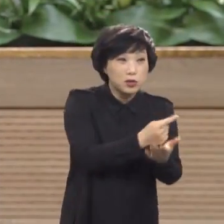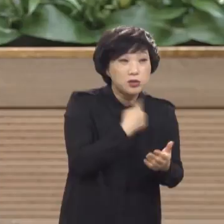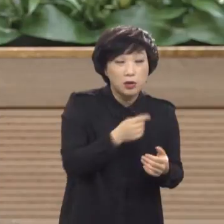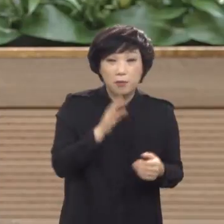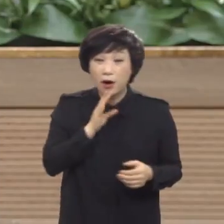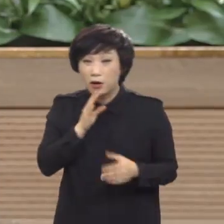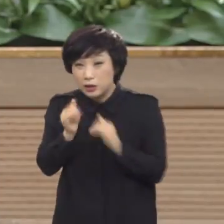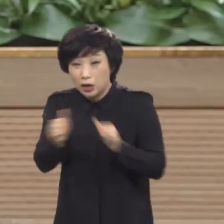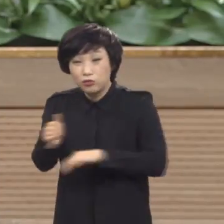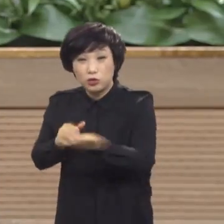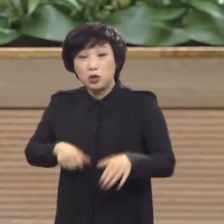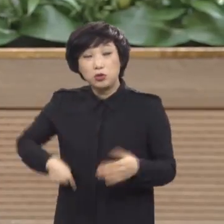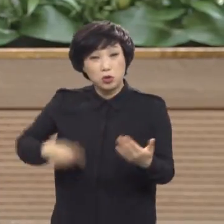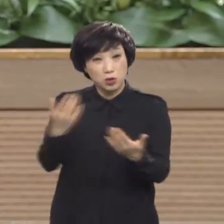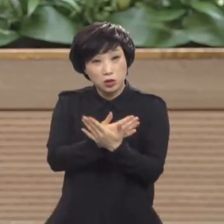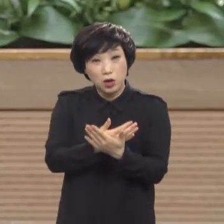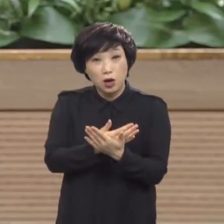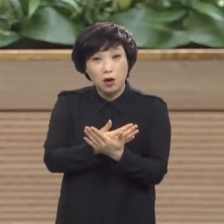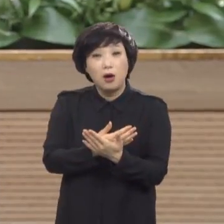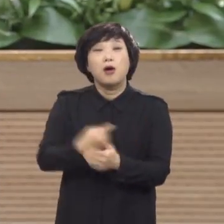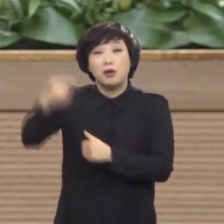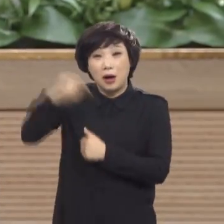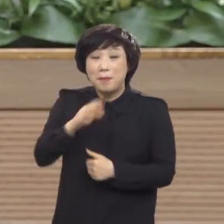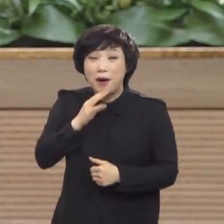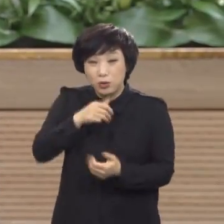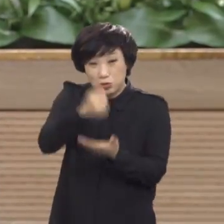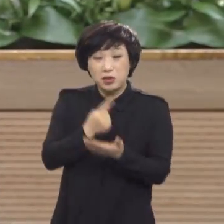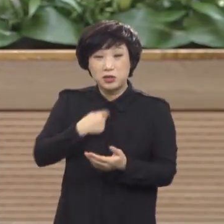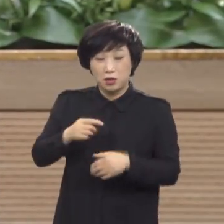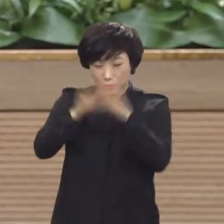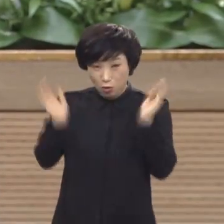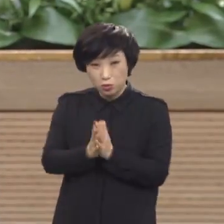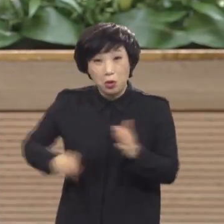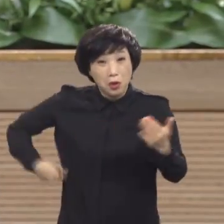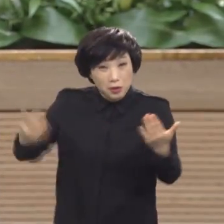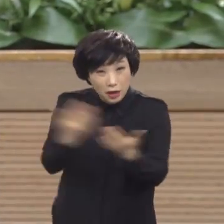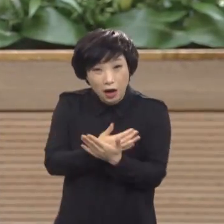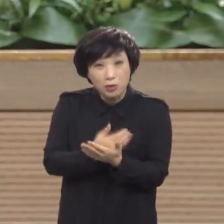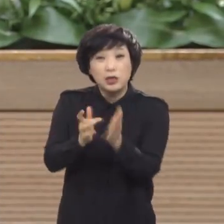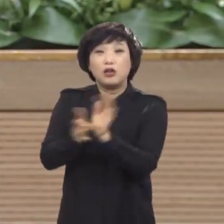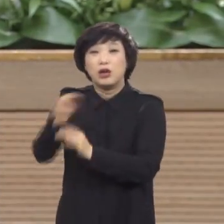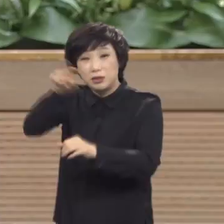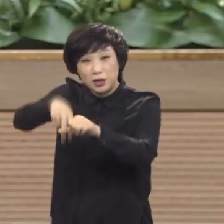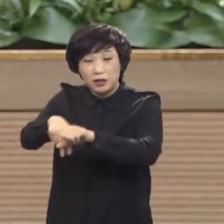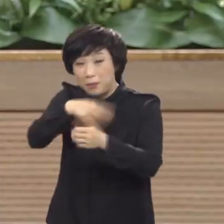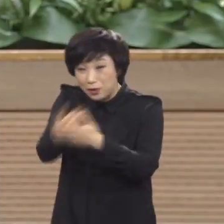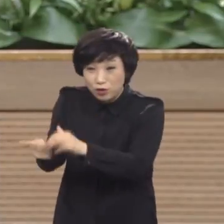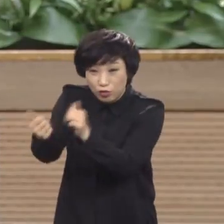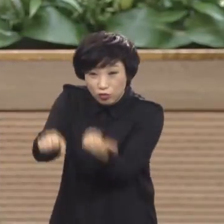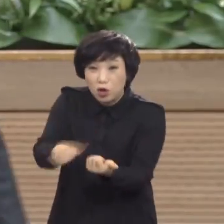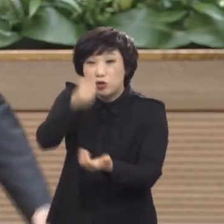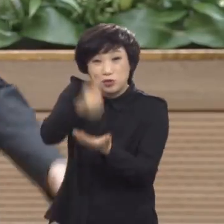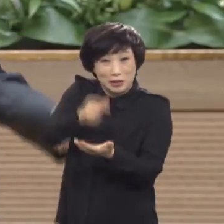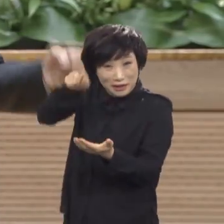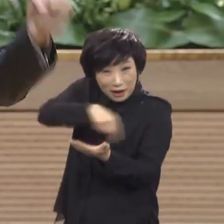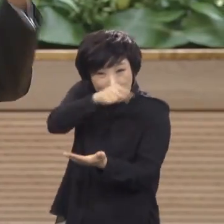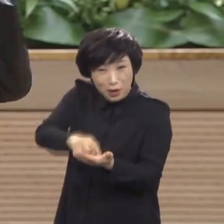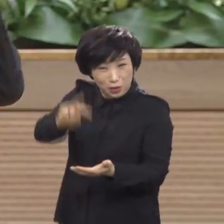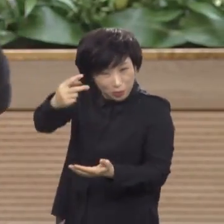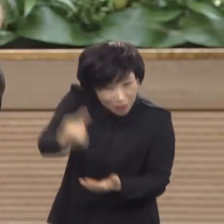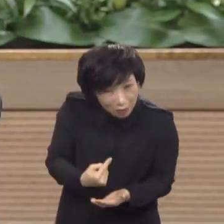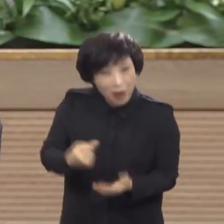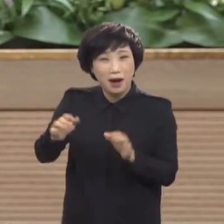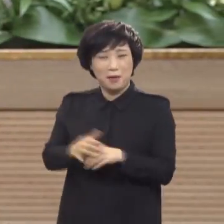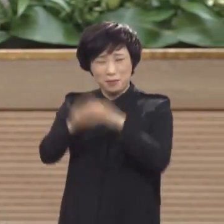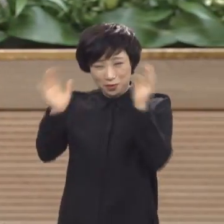우리는 회개하라. 내가 피 흘렸다, 죄값을 갚았다, 돌아오라.